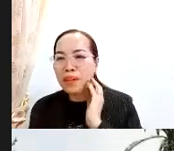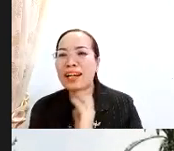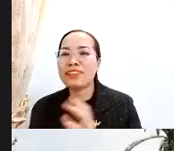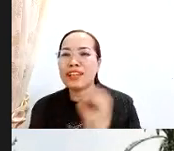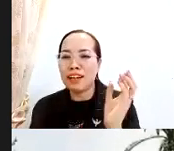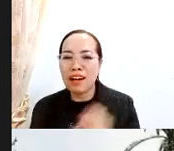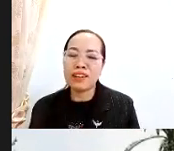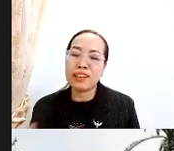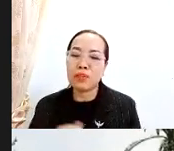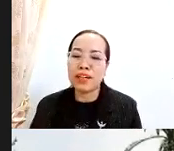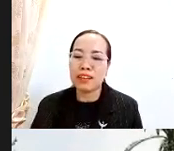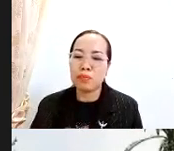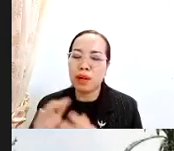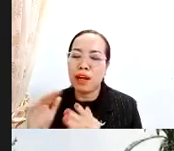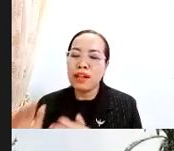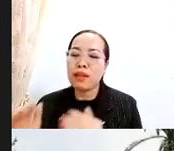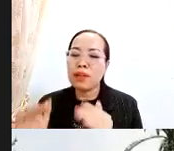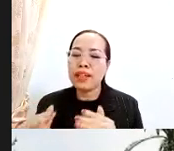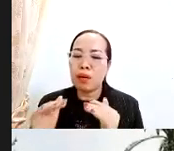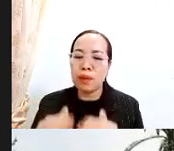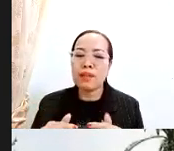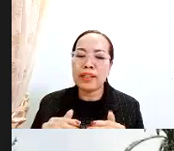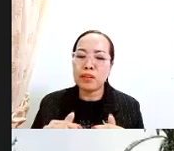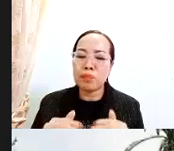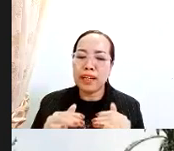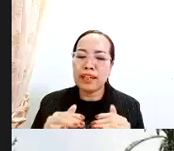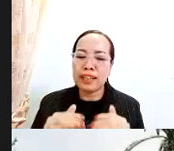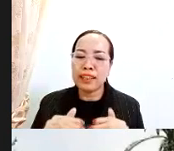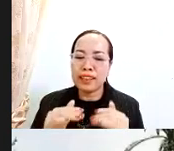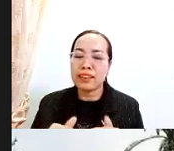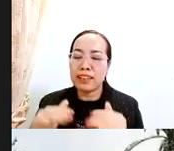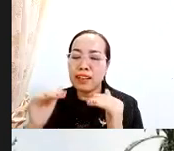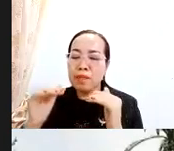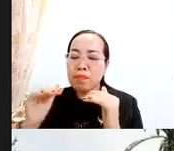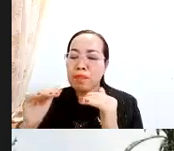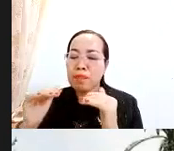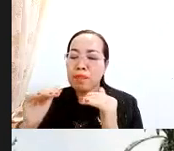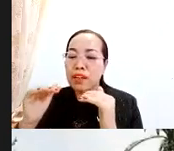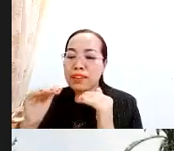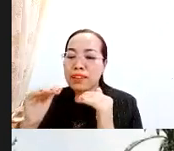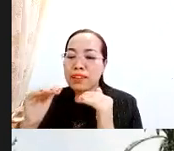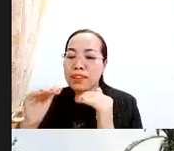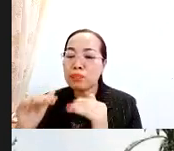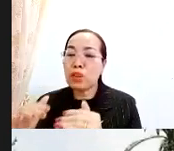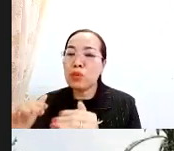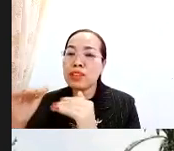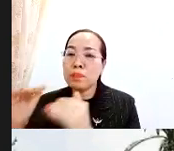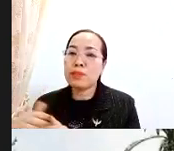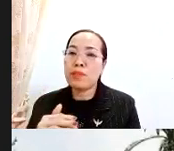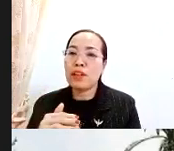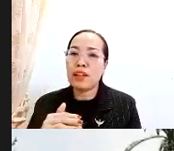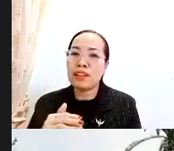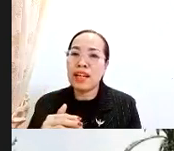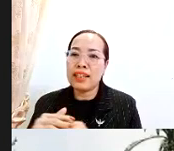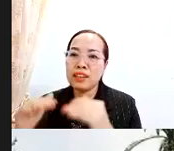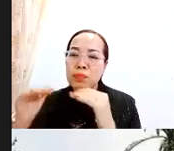cha pra tèm ở nơi không kê hạ tầm qua đầm bay ở vây ban nhóm pra khăng dạng nâng đã xa đam tôn mũi cứ